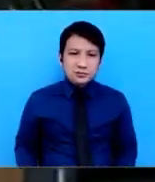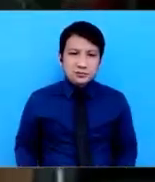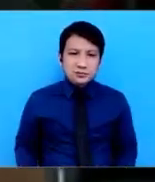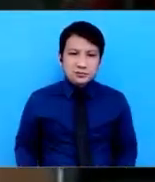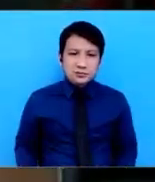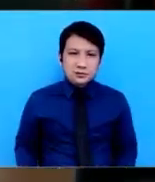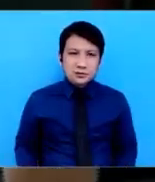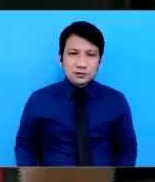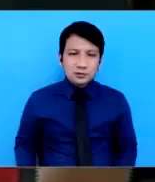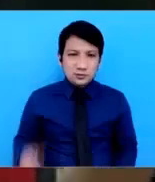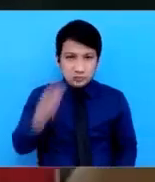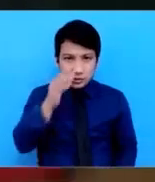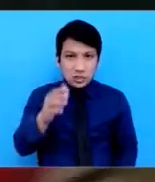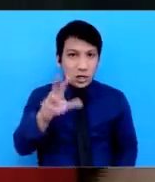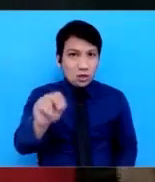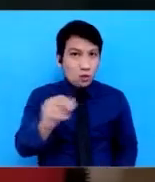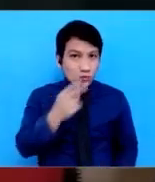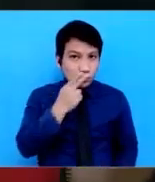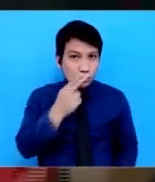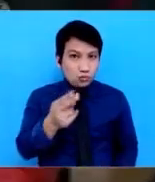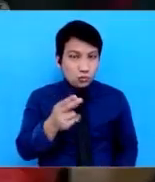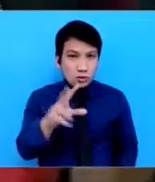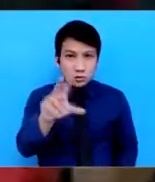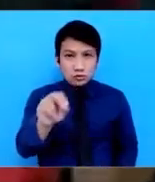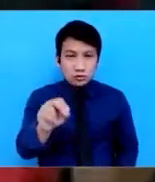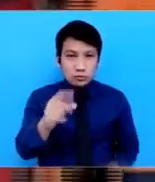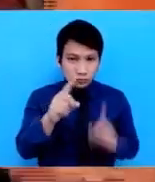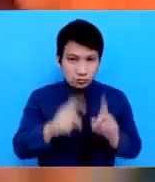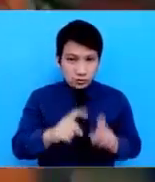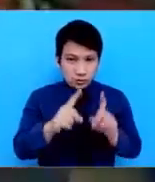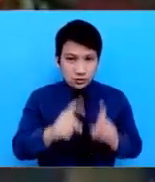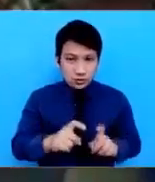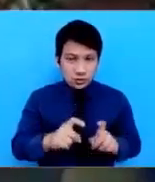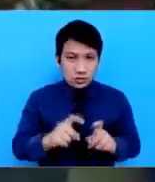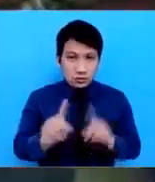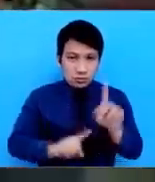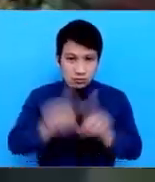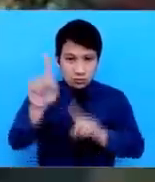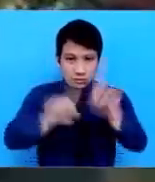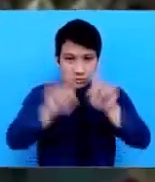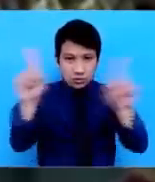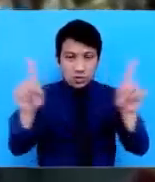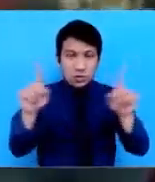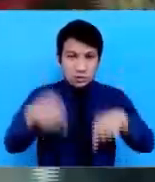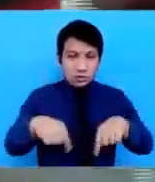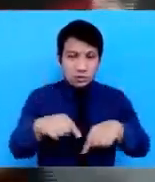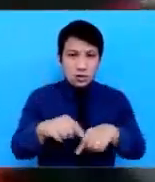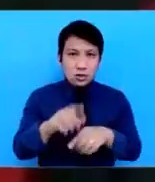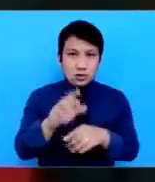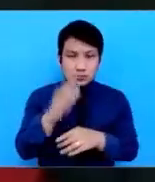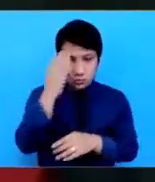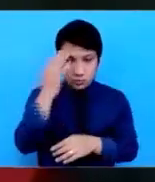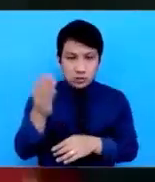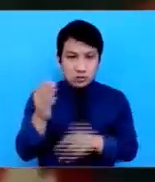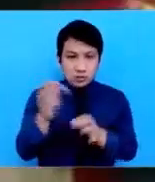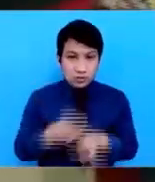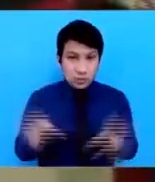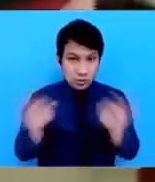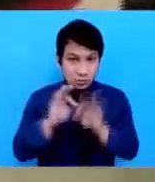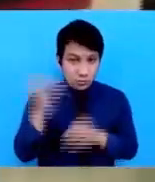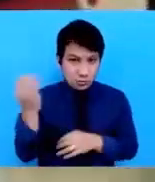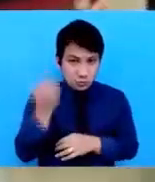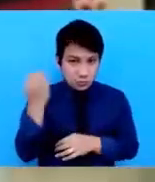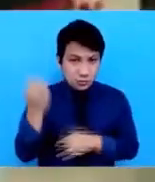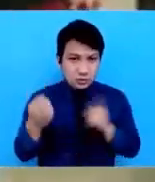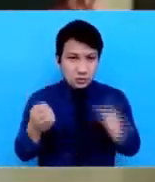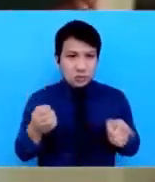Cheryl, no smoking at no testing yung mga firework dito nga sa Bukawi, Bulacan. At just in case of emergency, ay may